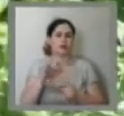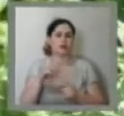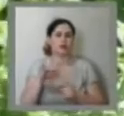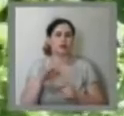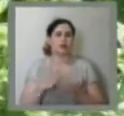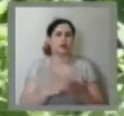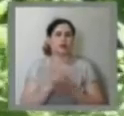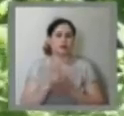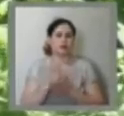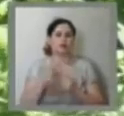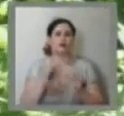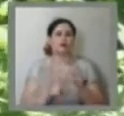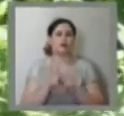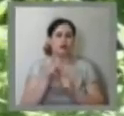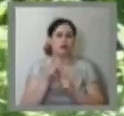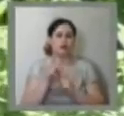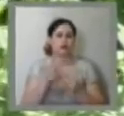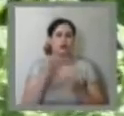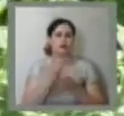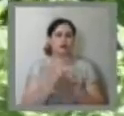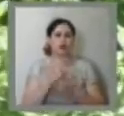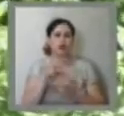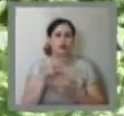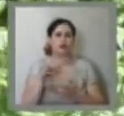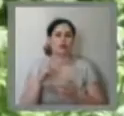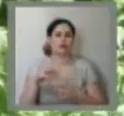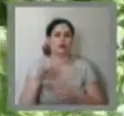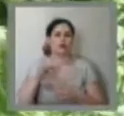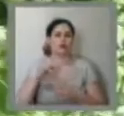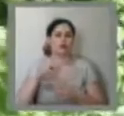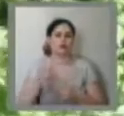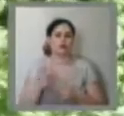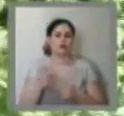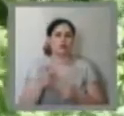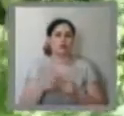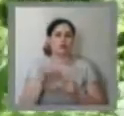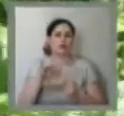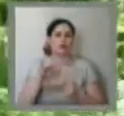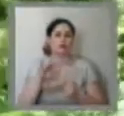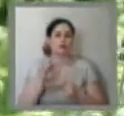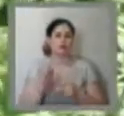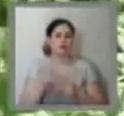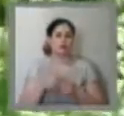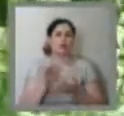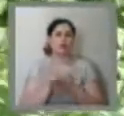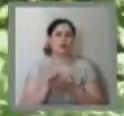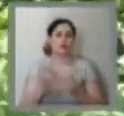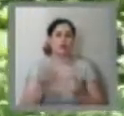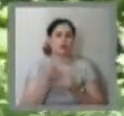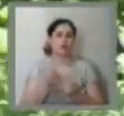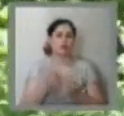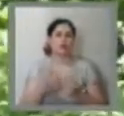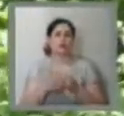На початку своєї екологічної діяльності Ярослав займався в звичайному гуртку